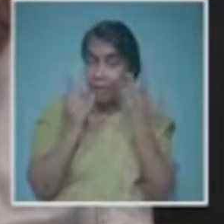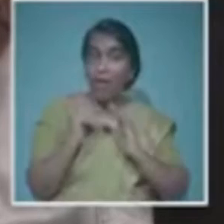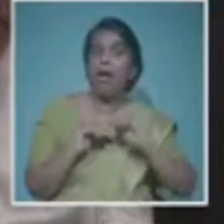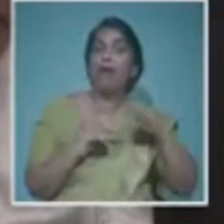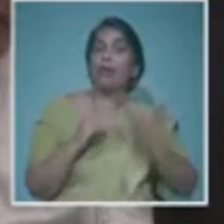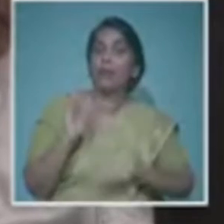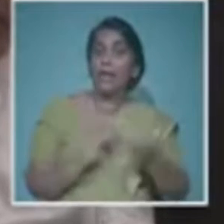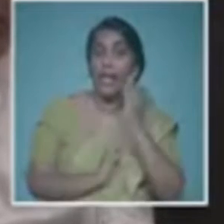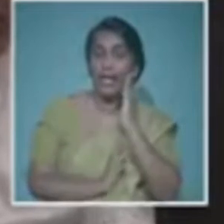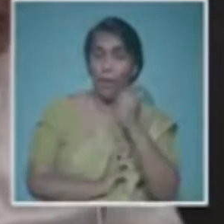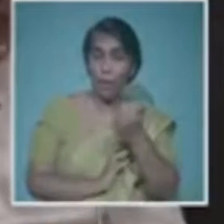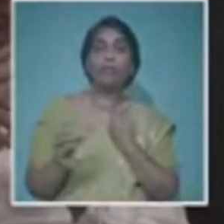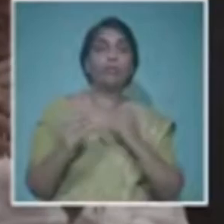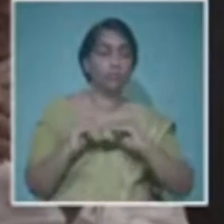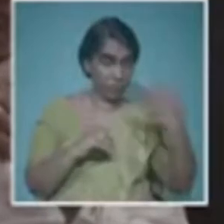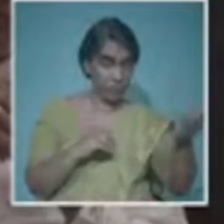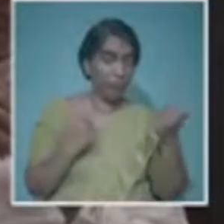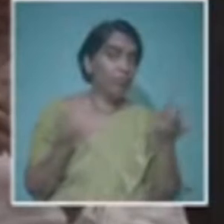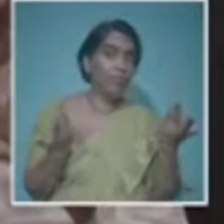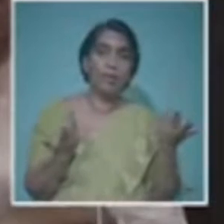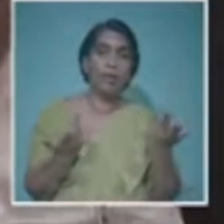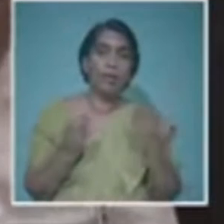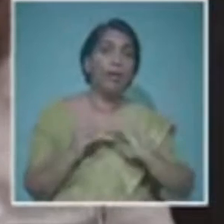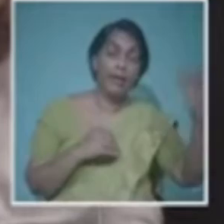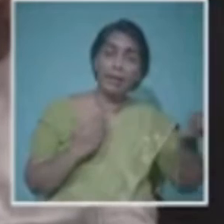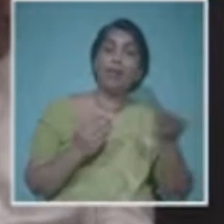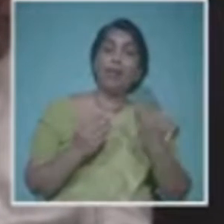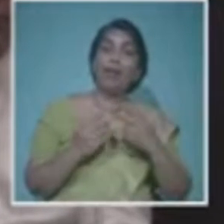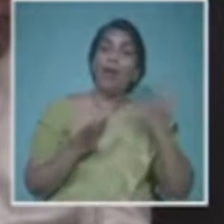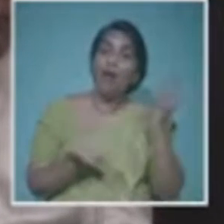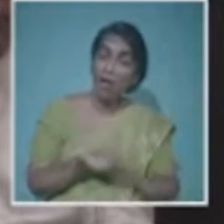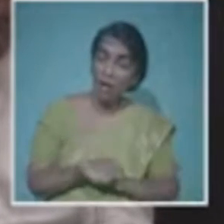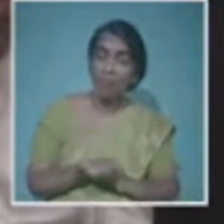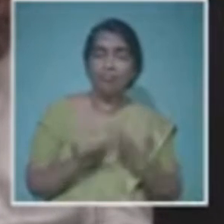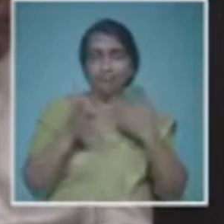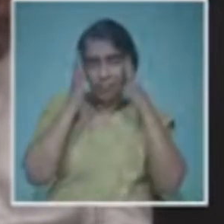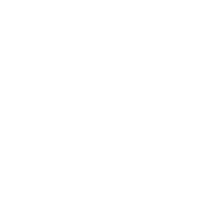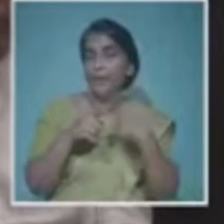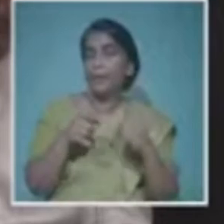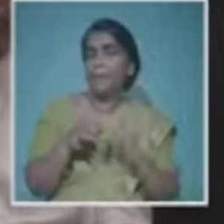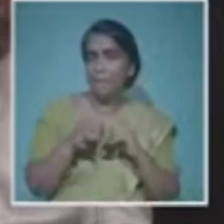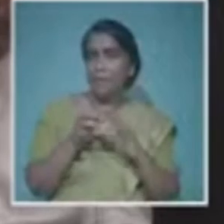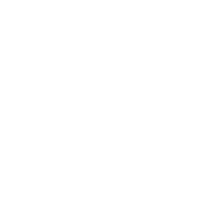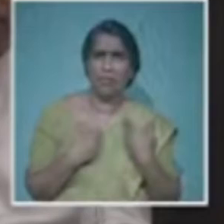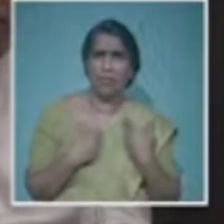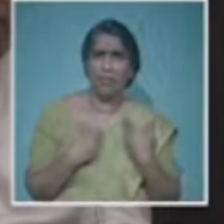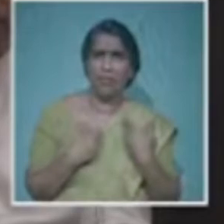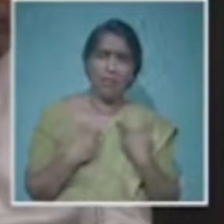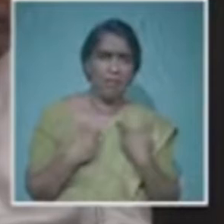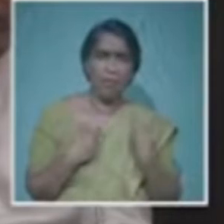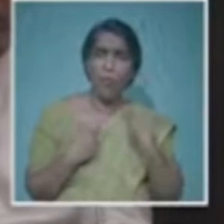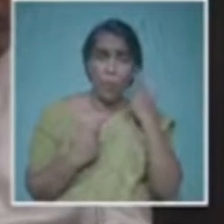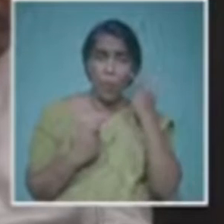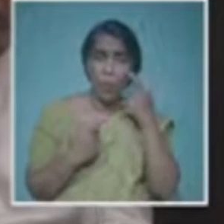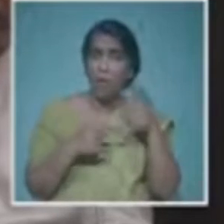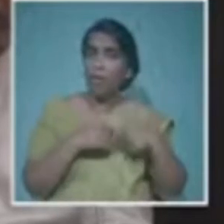එළියට ඉංග්‍රීසි පුළුවන් අය හැටියට එනවද? එහෙම නැත්නම් එළියට ඇවිල්ලා ඒගොල්ලෝ තවදුරටත් සීමා වෙනවද කියන ප්‍රශ්නේ තියෙනවා. අපිට ප්‍රශ්නයක් නැහැ. අපි දන්න